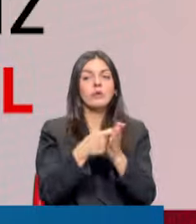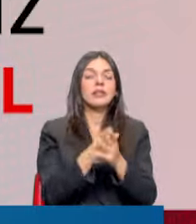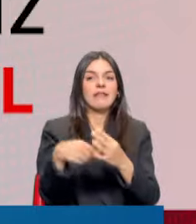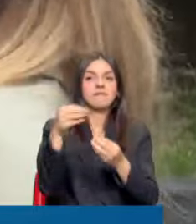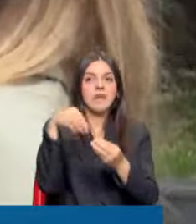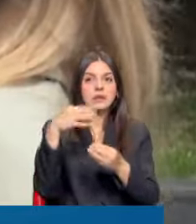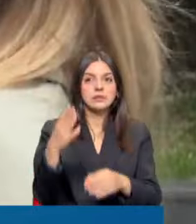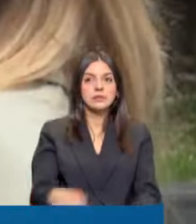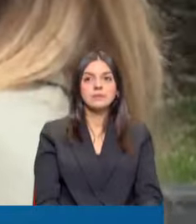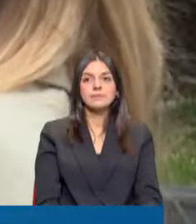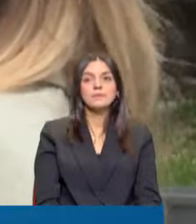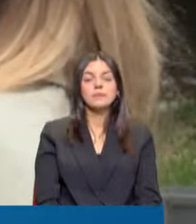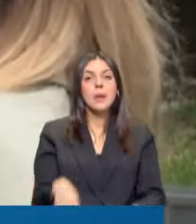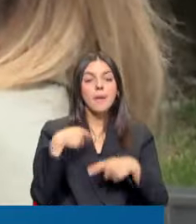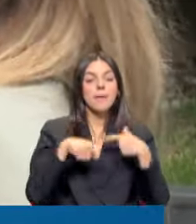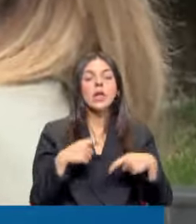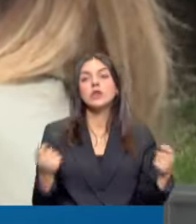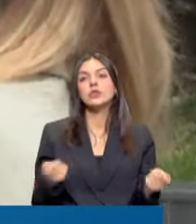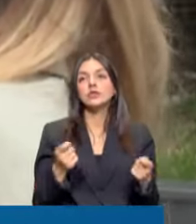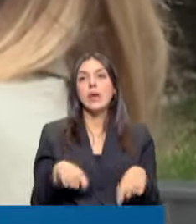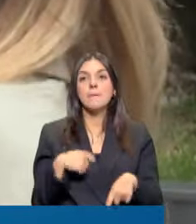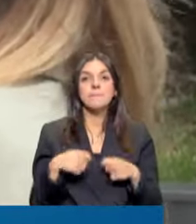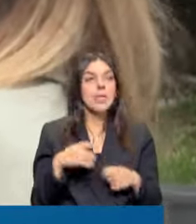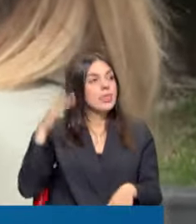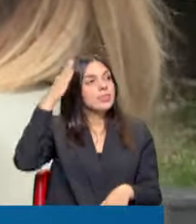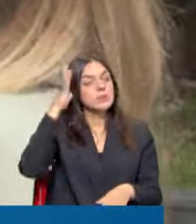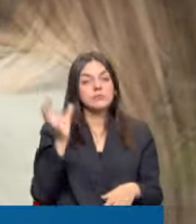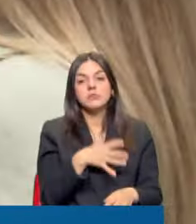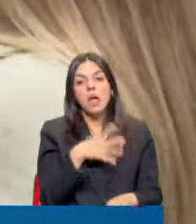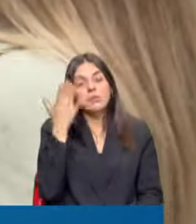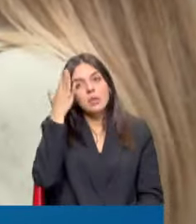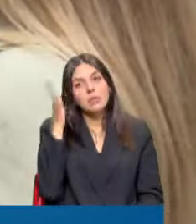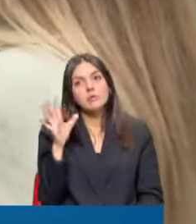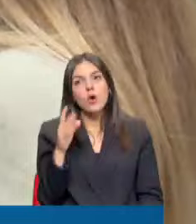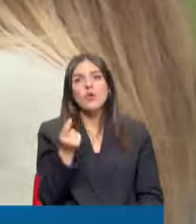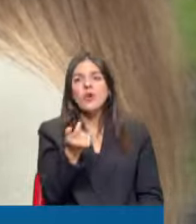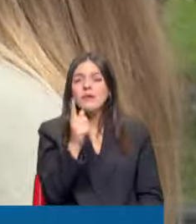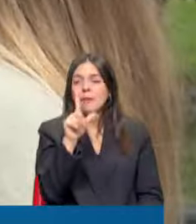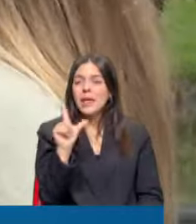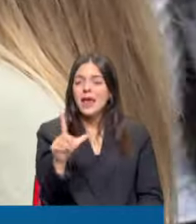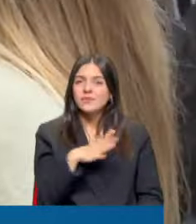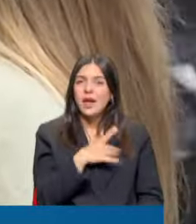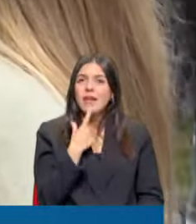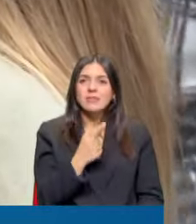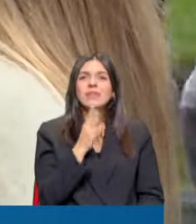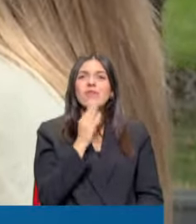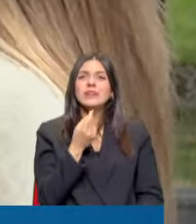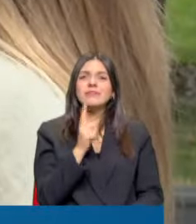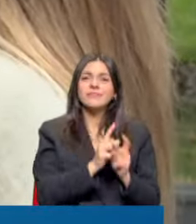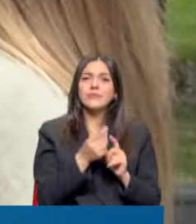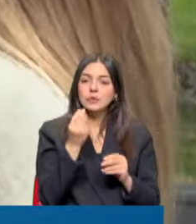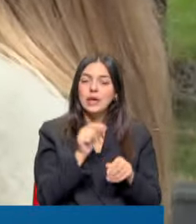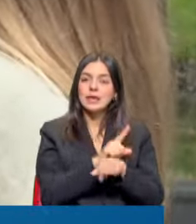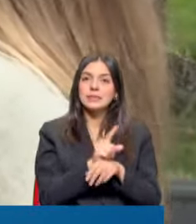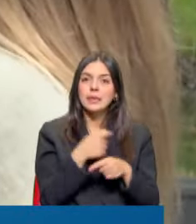ödediği faiz. Bir nevi bankaya çalışıyorsun. Bankayı tanımıyorsun, sahibini tanımıyorsun. Ufak bir ihtiyacın var diye gençliğinin birçok güzel